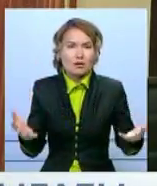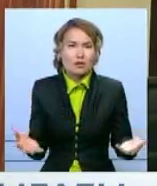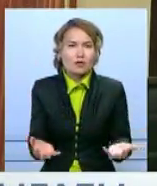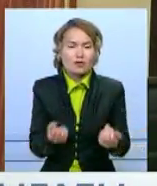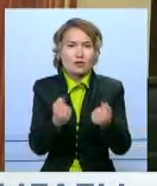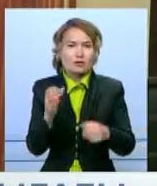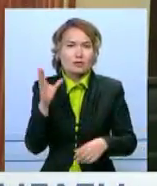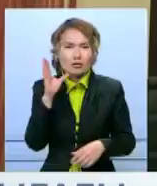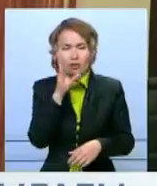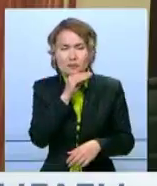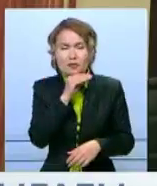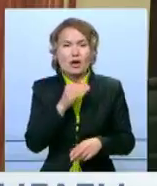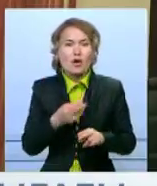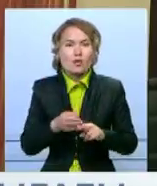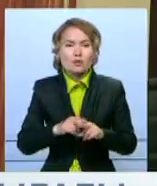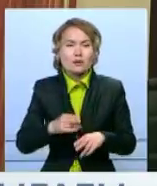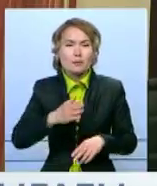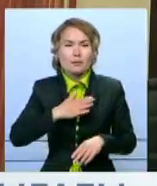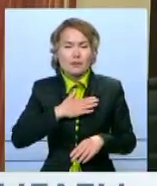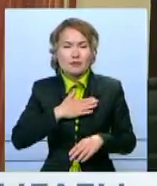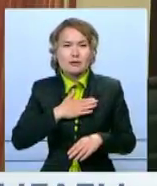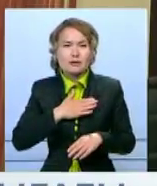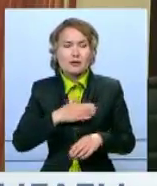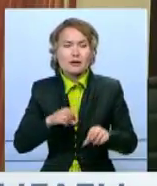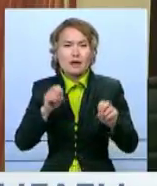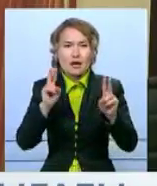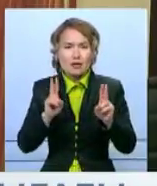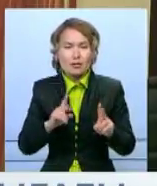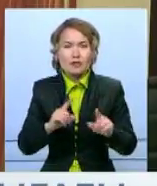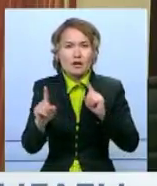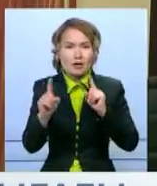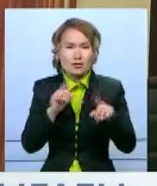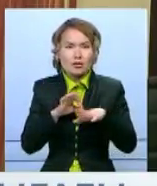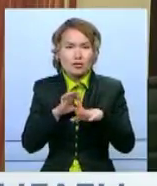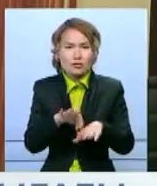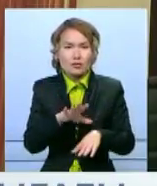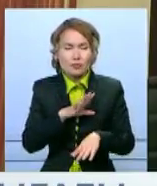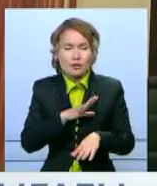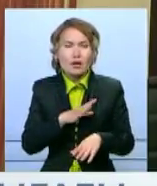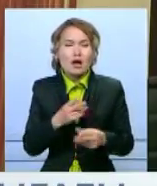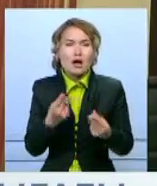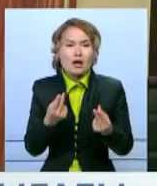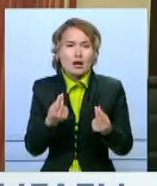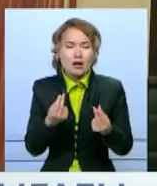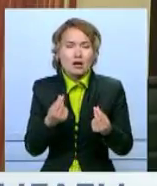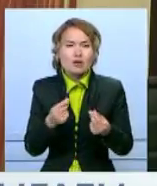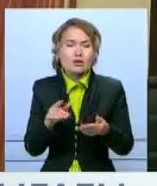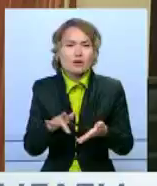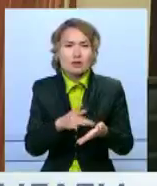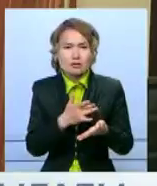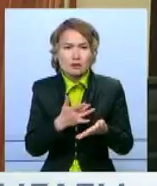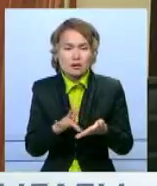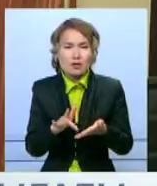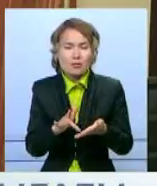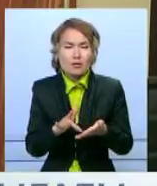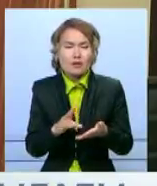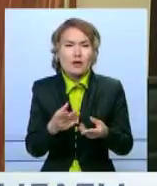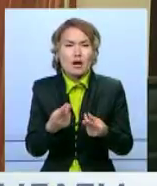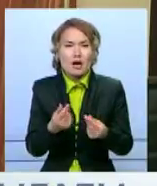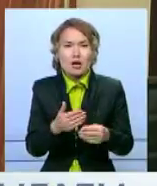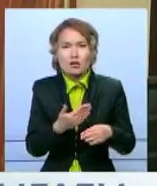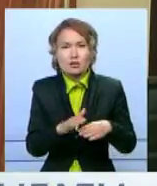ғой, есептерін алып келеді. Бізде арнайы басқарма бар, қаржы басқармасы. Арнайы есепке сәйкес қаражатты